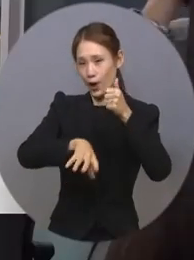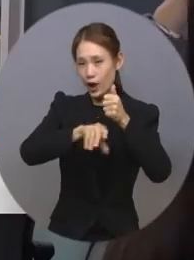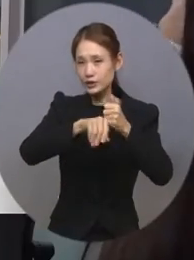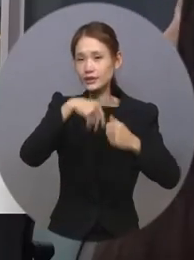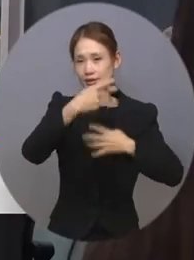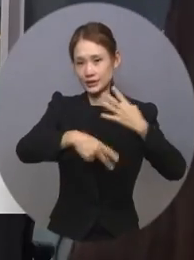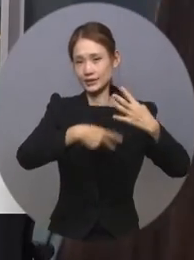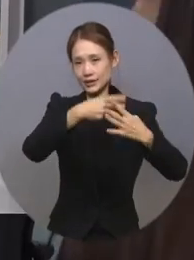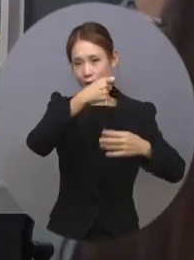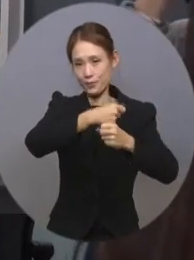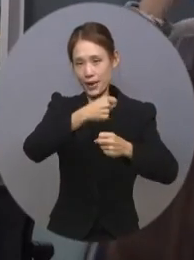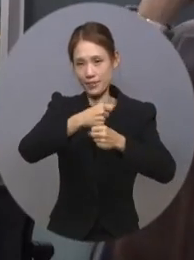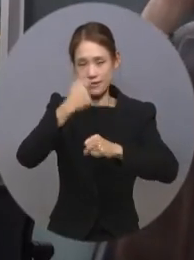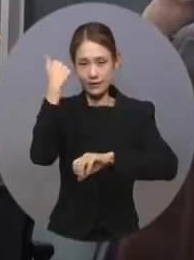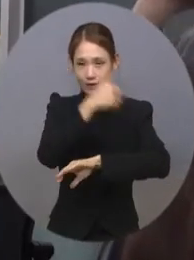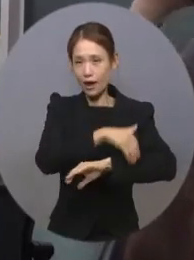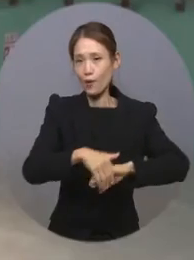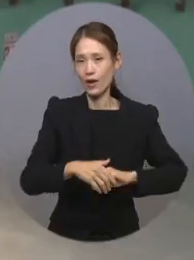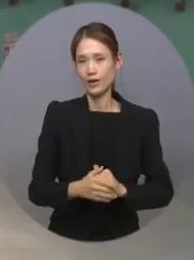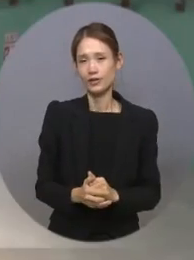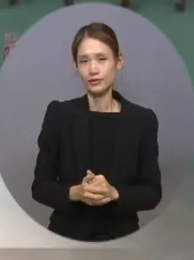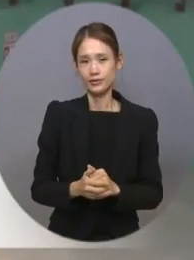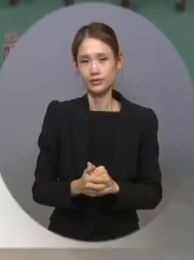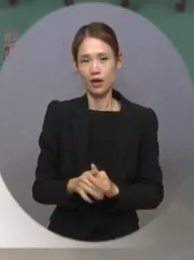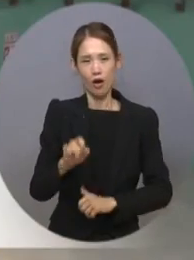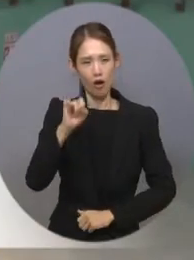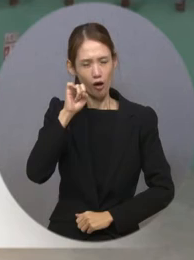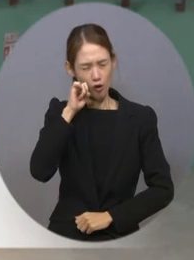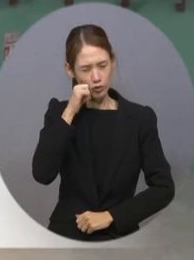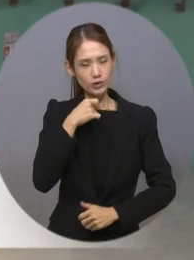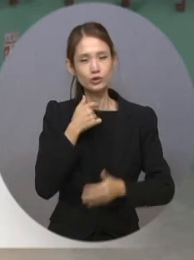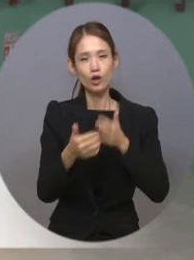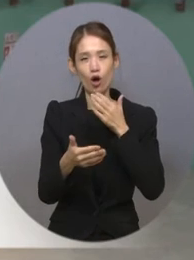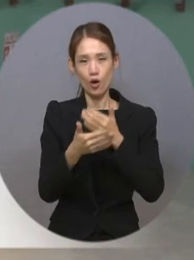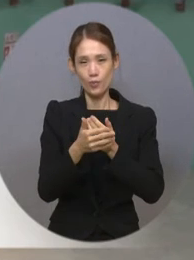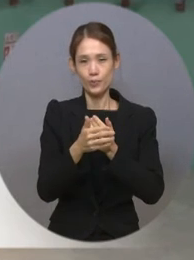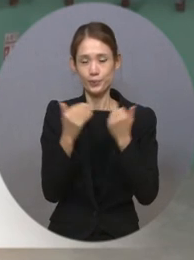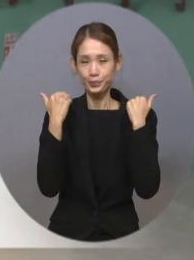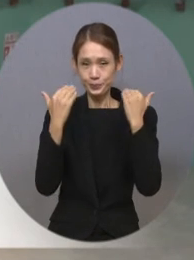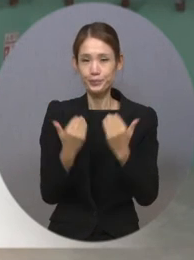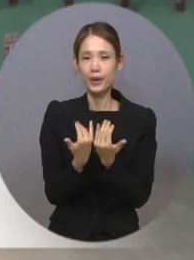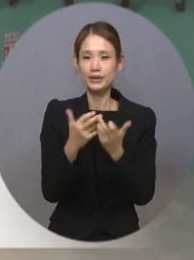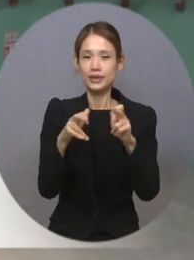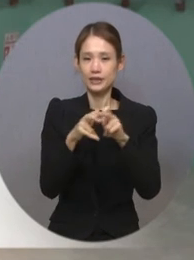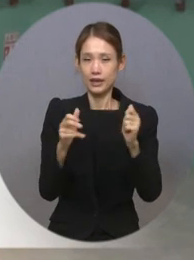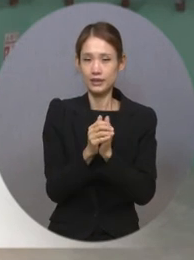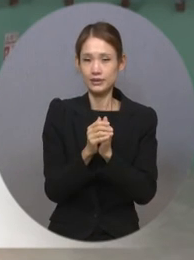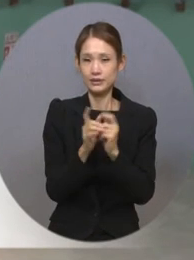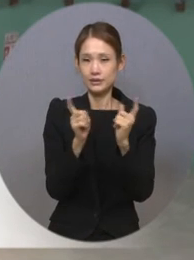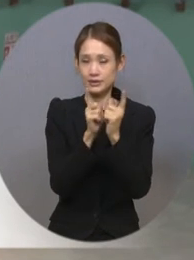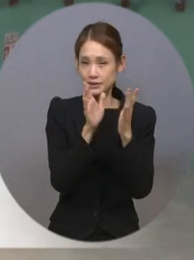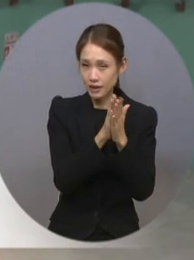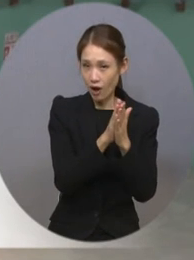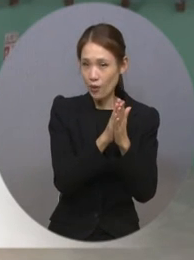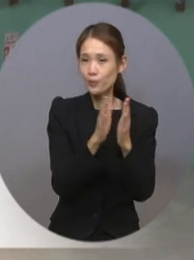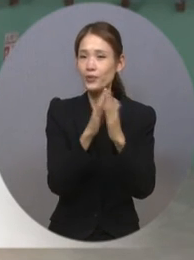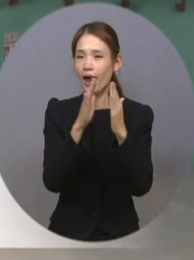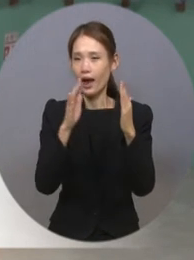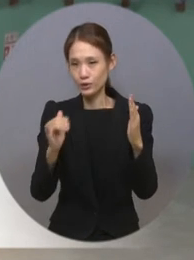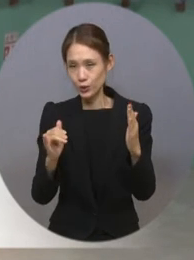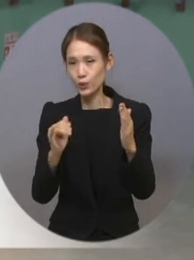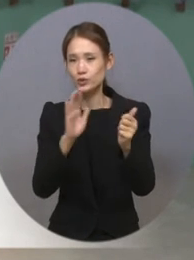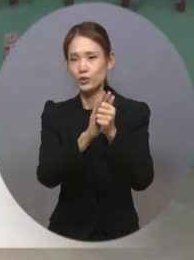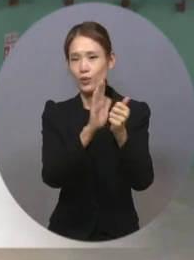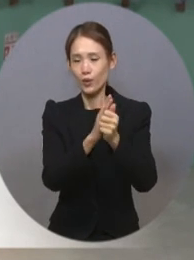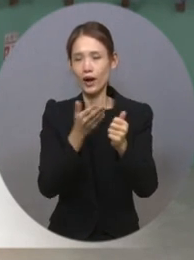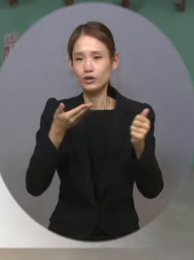시스템을 구축해 나갈 계획입니다. 어려운 그 발달장애인이나 이제 가족분들한테 도움이 될 수 있는